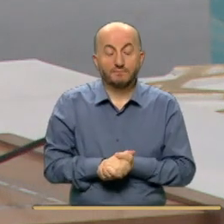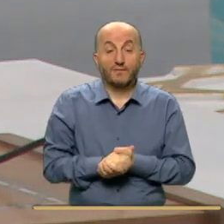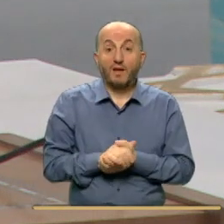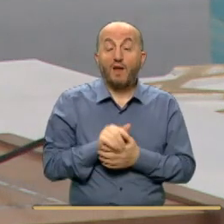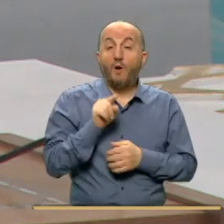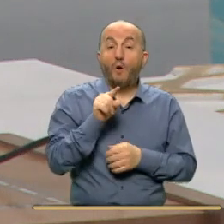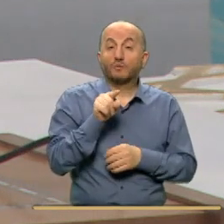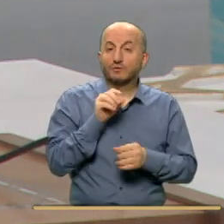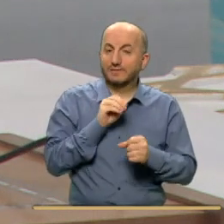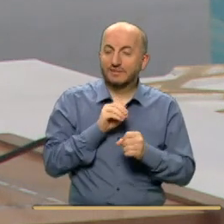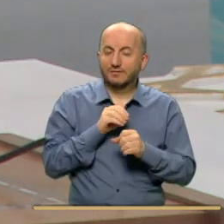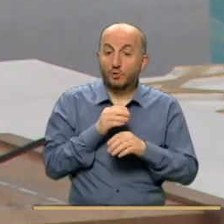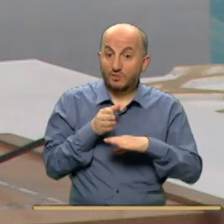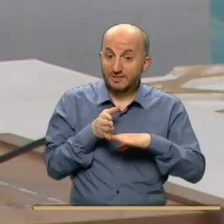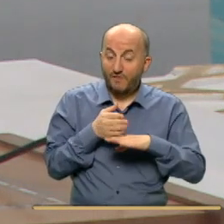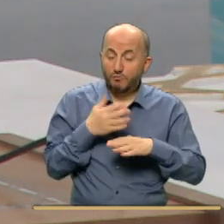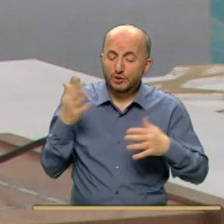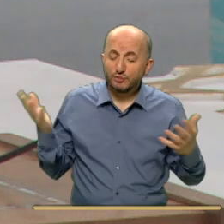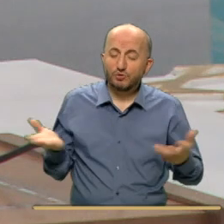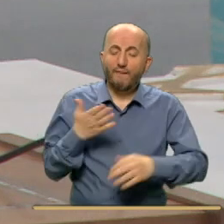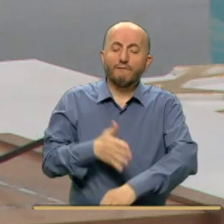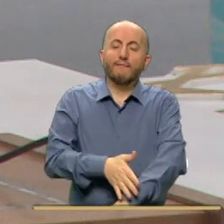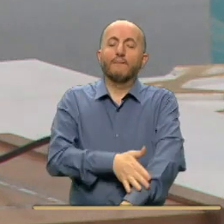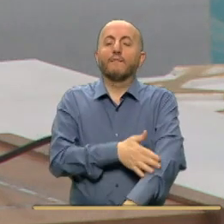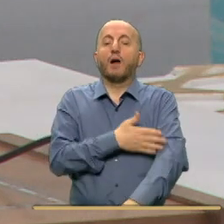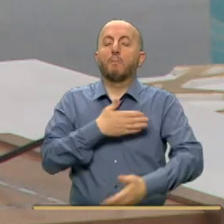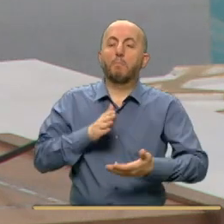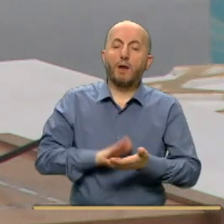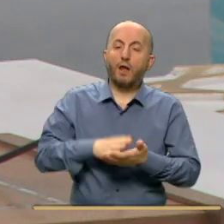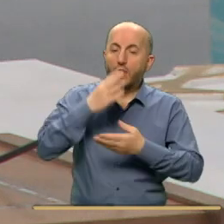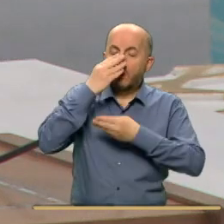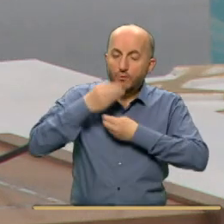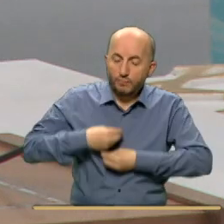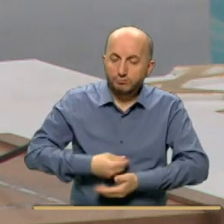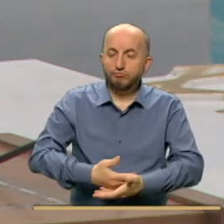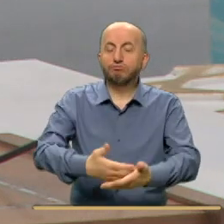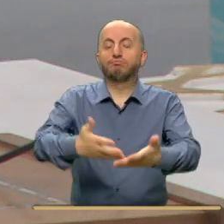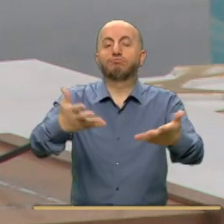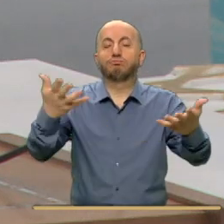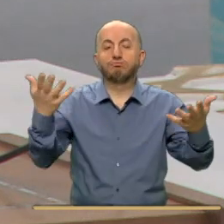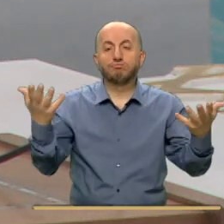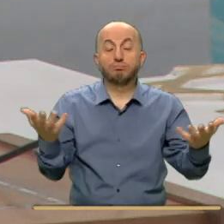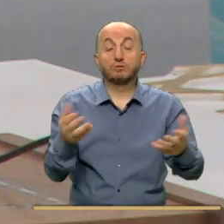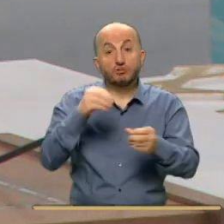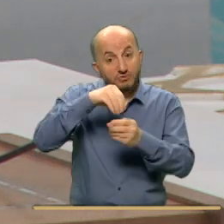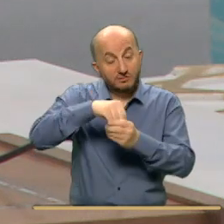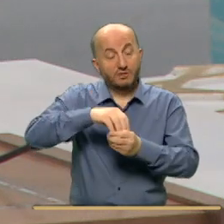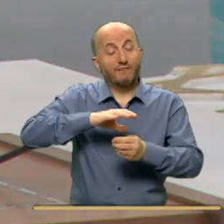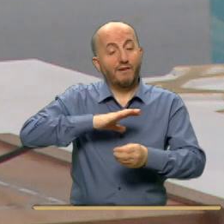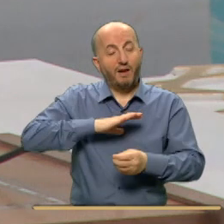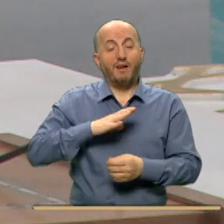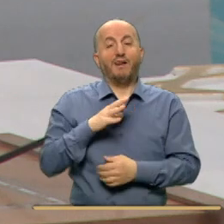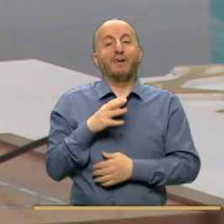Onun için birçok feyiz ve bereketi, birçok lütuf ve ikramı ve ihsanı içinde